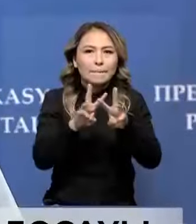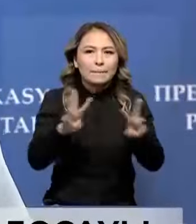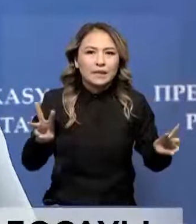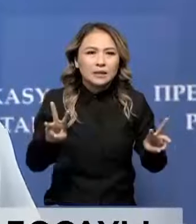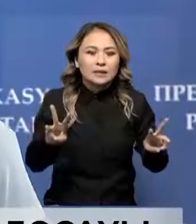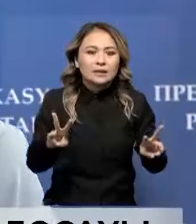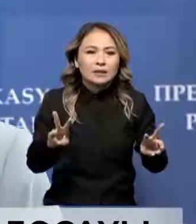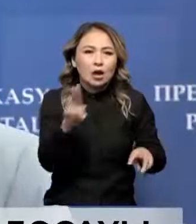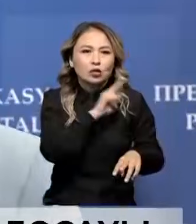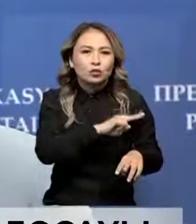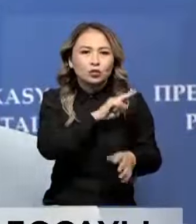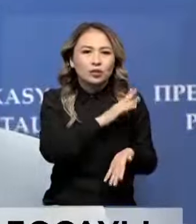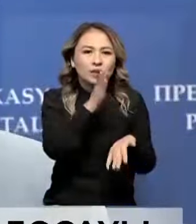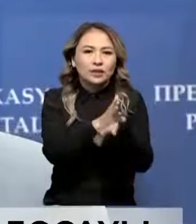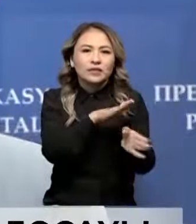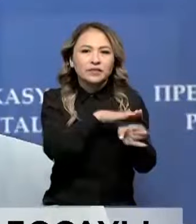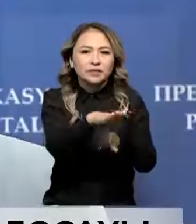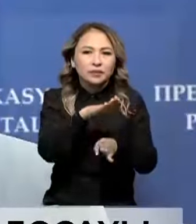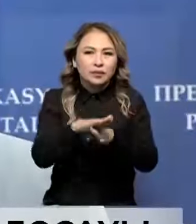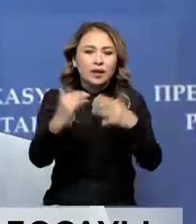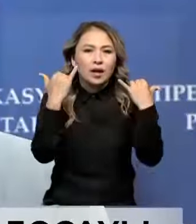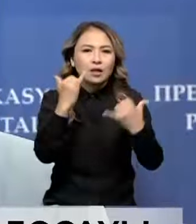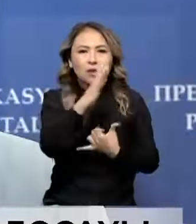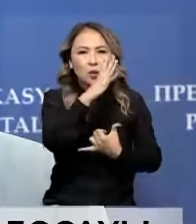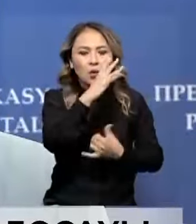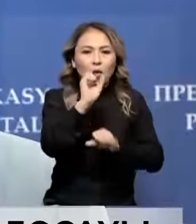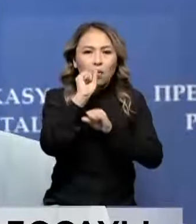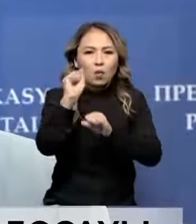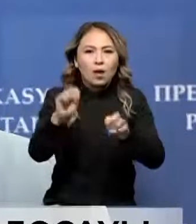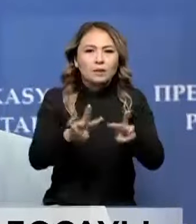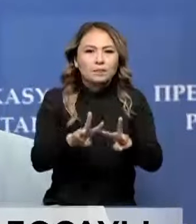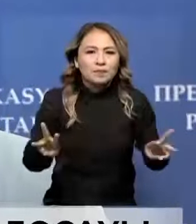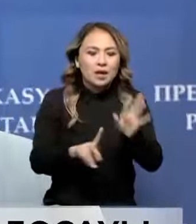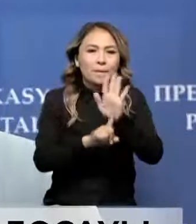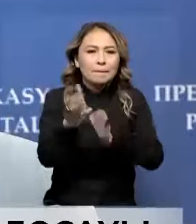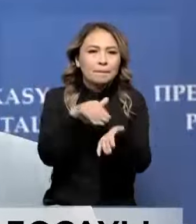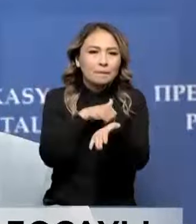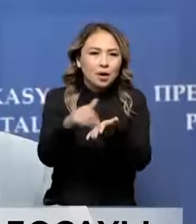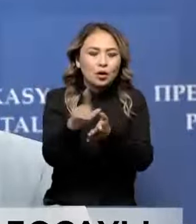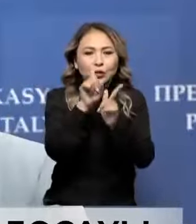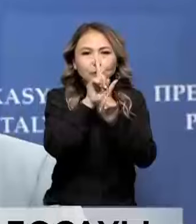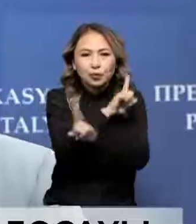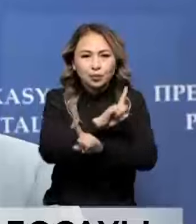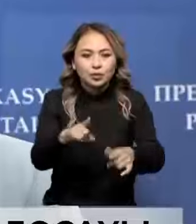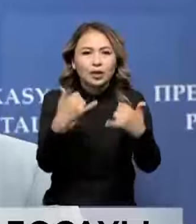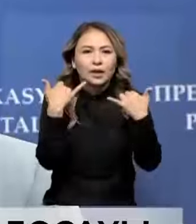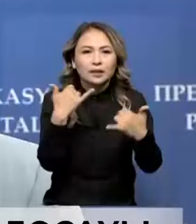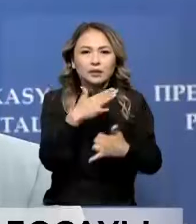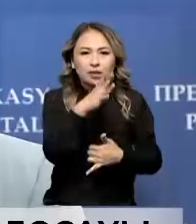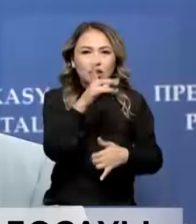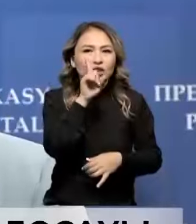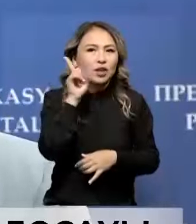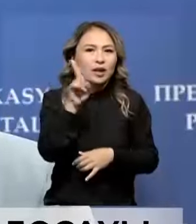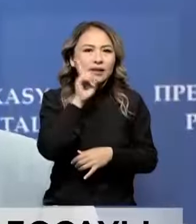бірге жұмыс жасап жатырмыз. Қазіргі уақытта Қорғаныс министрлігі енді бас тартып отыр, ондай болмайды. Қазірде